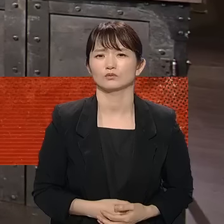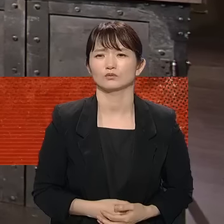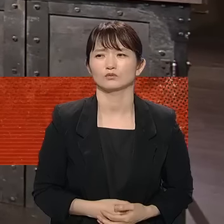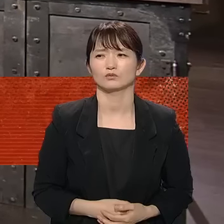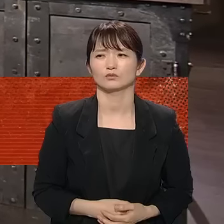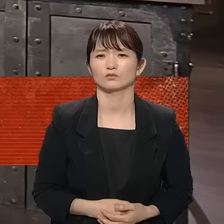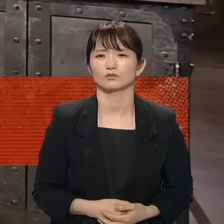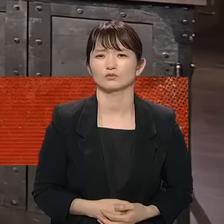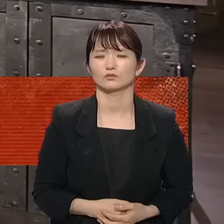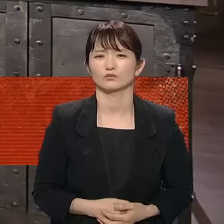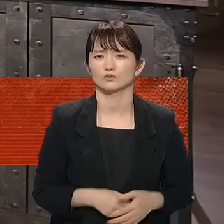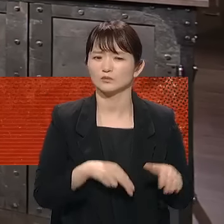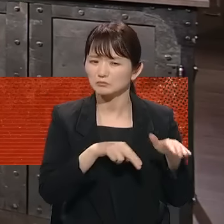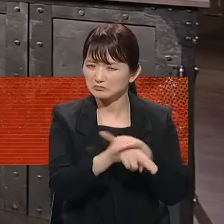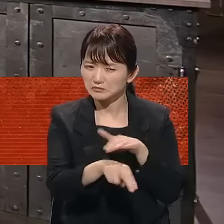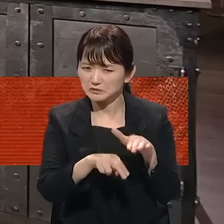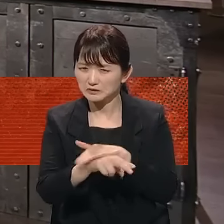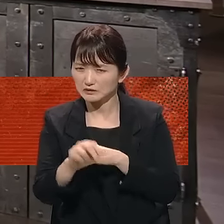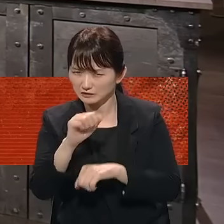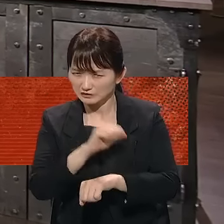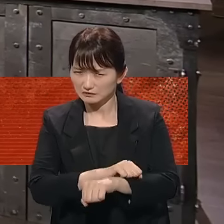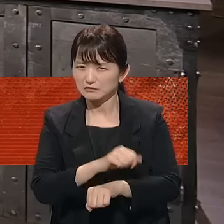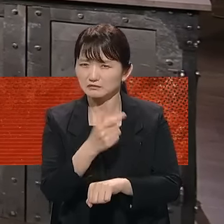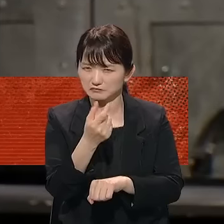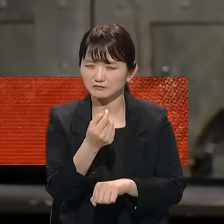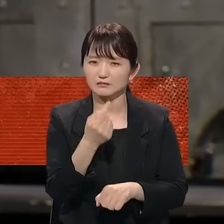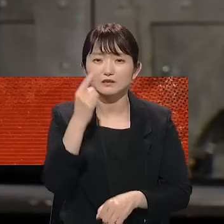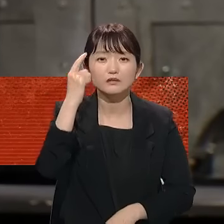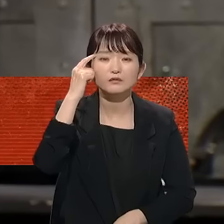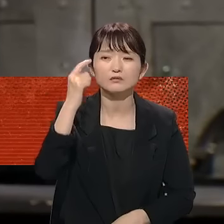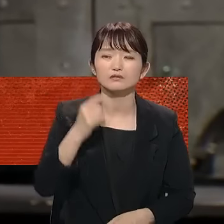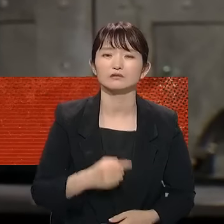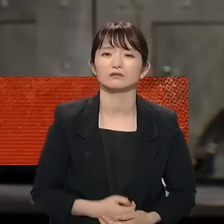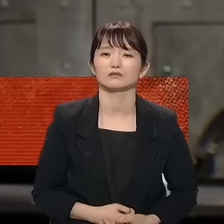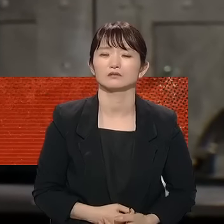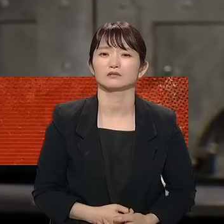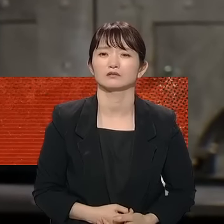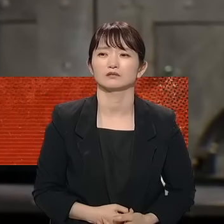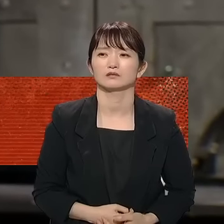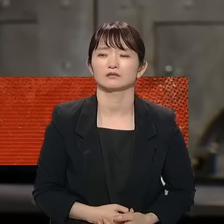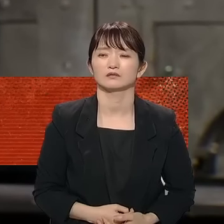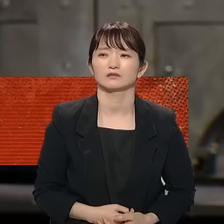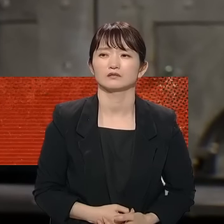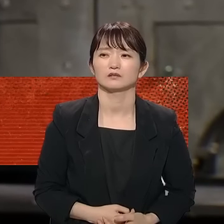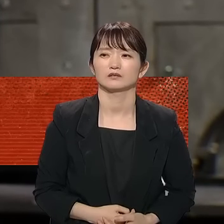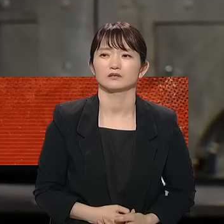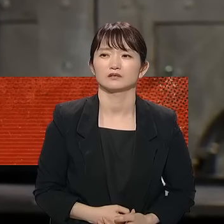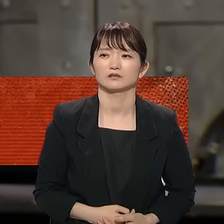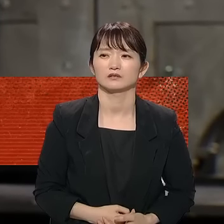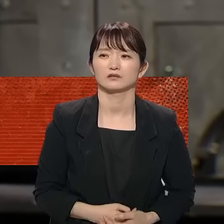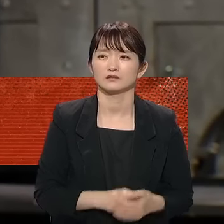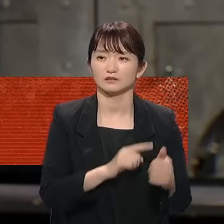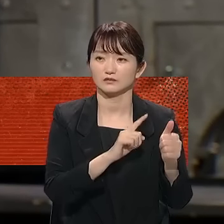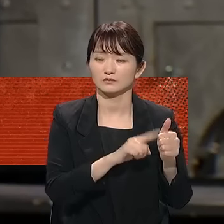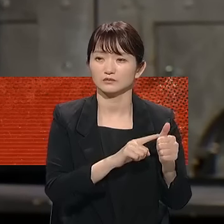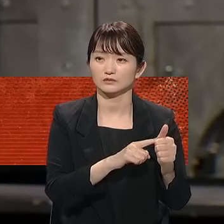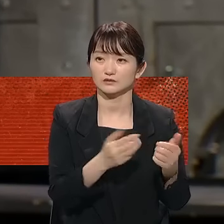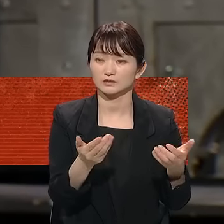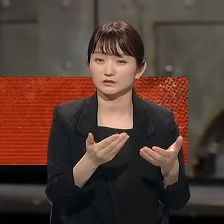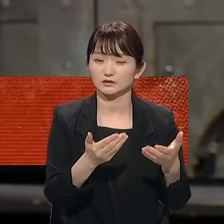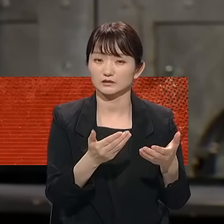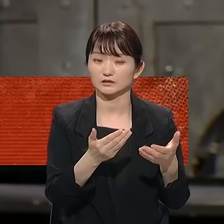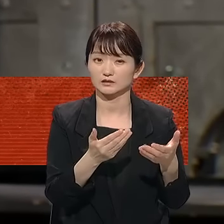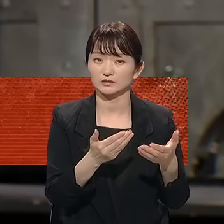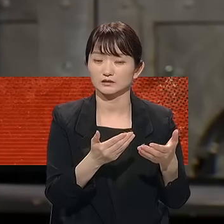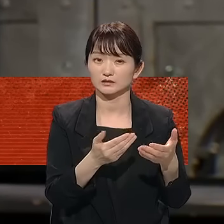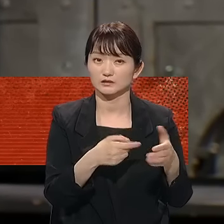이렇게 피해 다니는데 도가 좀 튼 동료가 아닌가 싶습니다. 왜냐하면 사실은 이 지금 동료를 이런 일이 있기 전까지는 철석같이